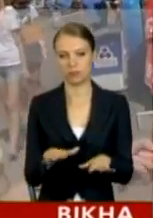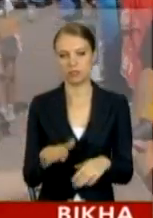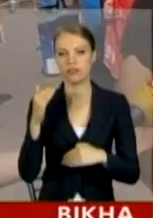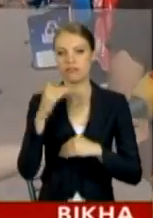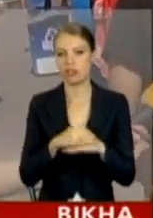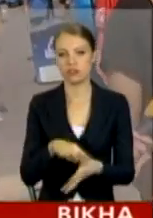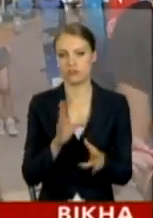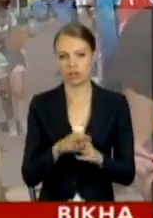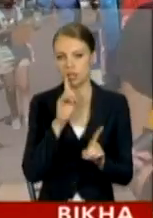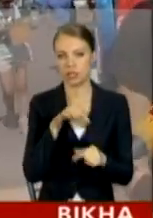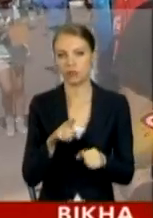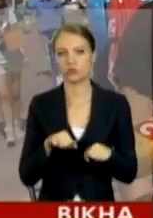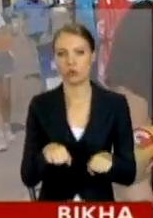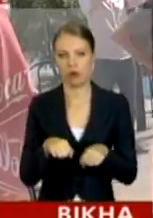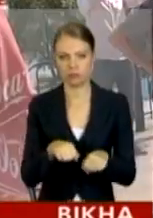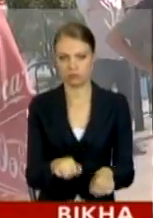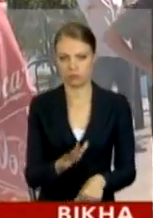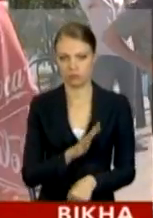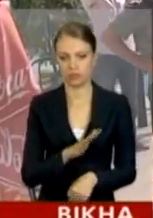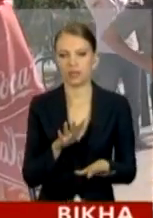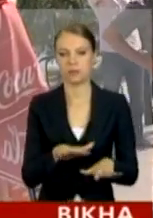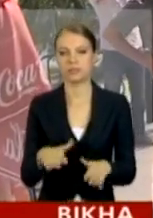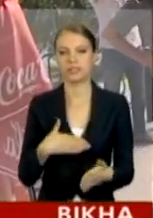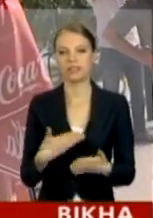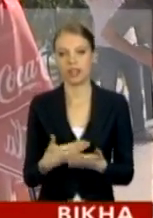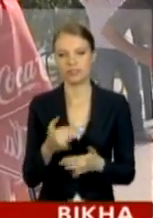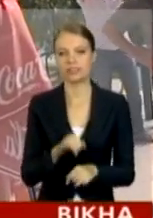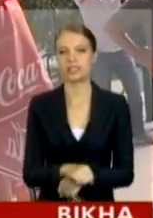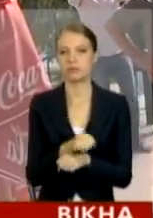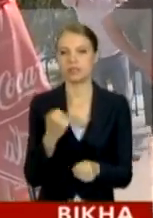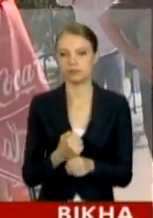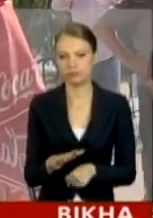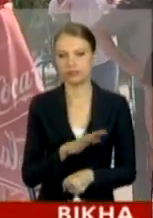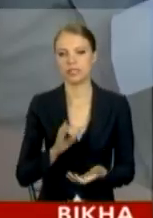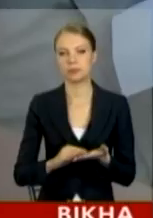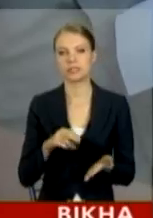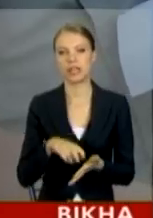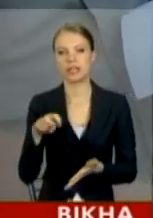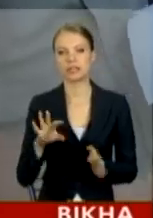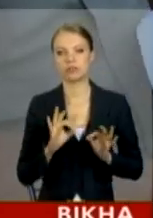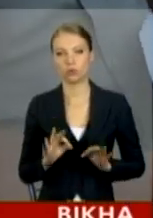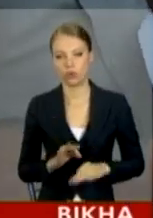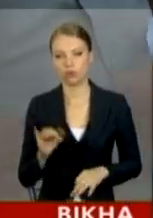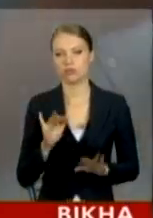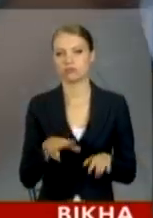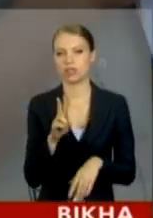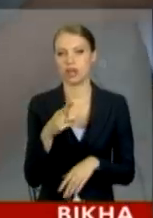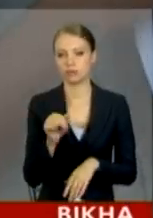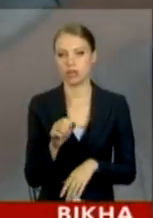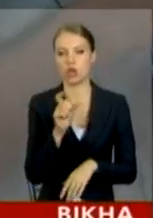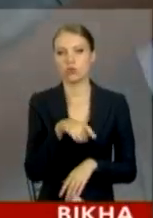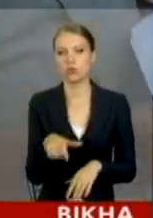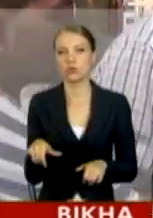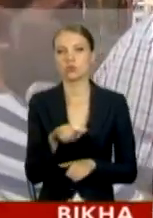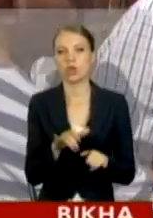Ввечері взагалі неможливо з коляскою проїхати. Місцеві активісти і мітинги влаштовували, і писали листи в прокуратуру і в КМДА. І люди